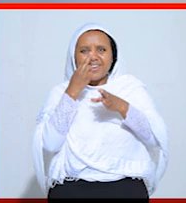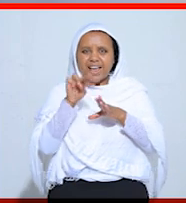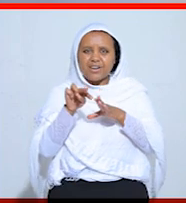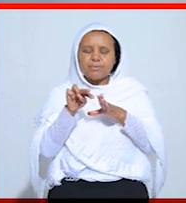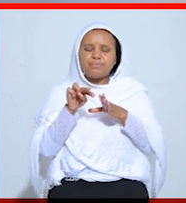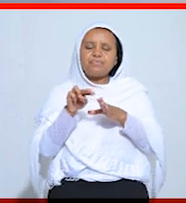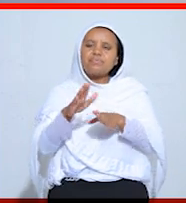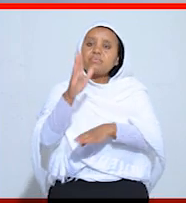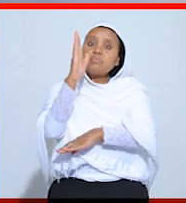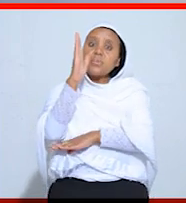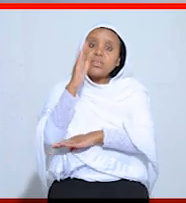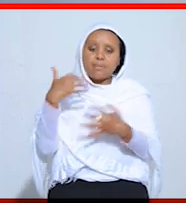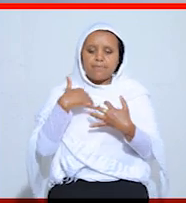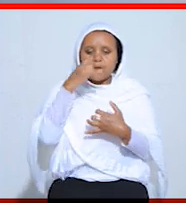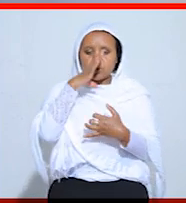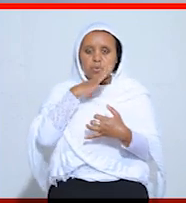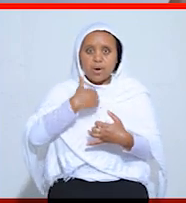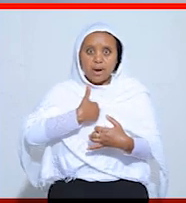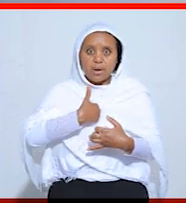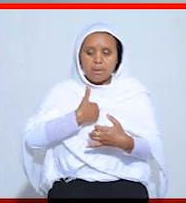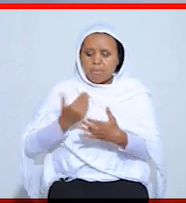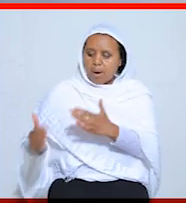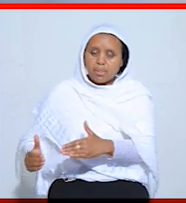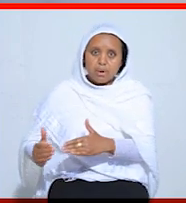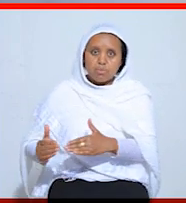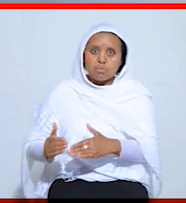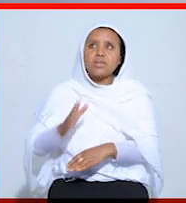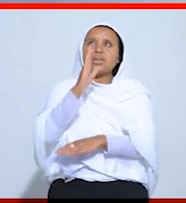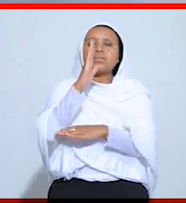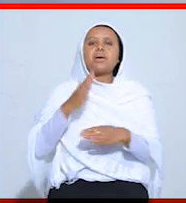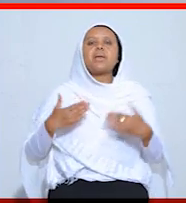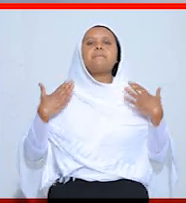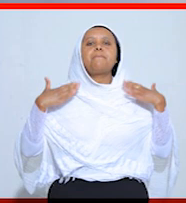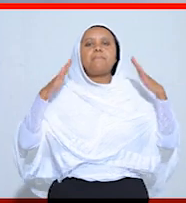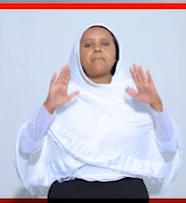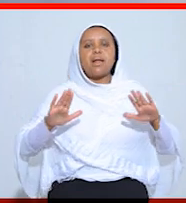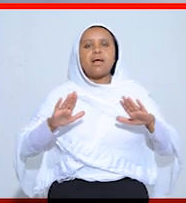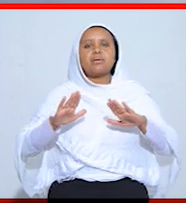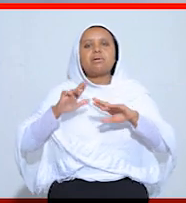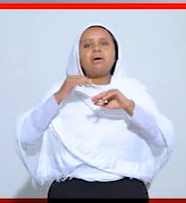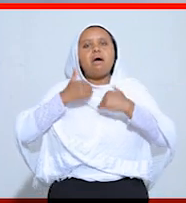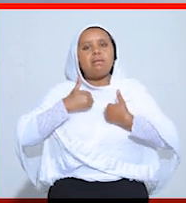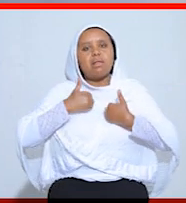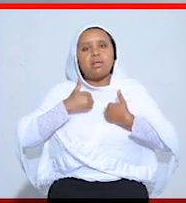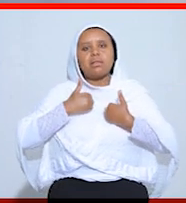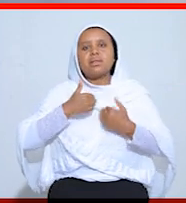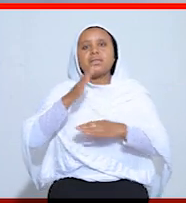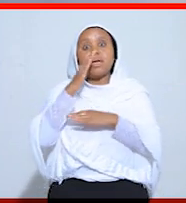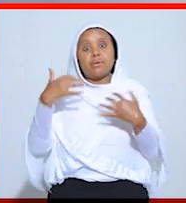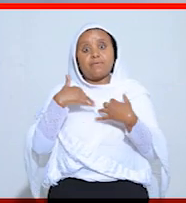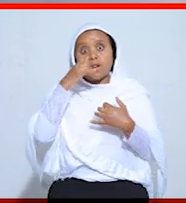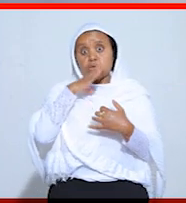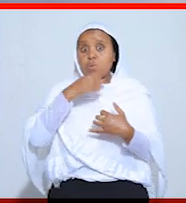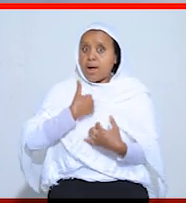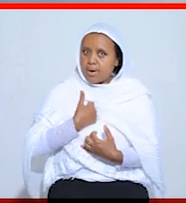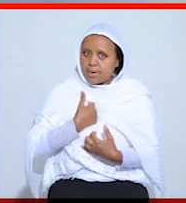እናያለን። እግዚአብሔርን የሚፈራ ሰው ካለ በአጠገቡ የእግዚአብሔር መልአክ ይሰፍራል። እግዚአብሔርን የሚፈራ ሰው